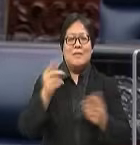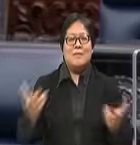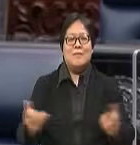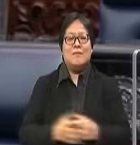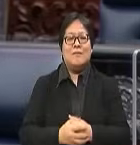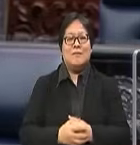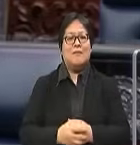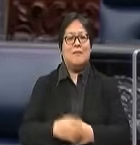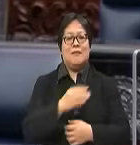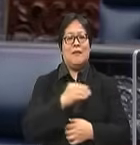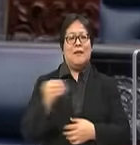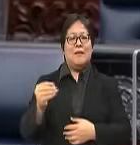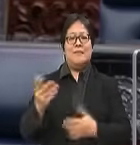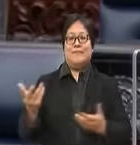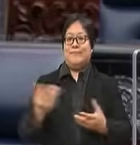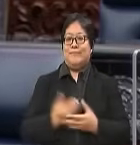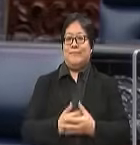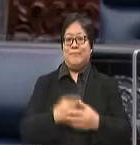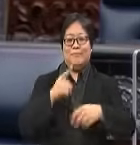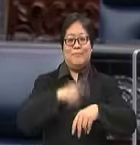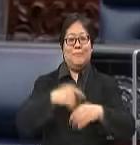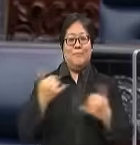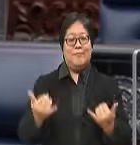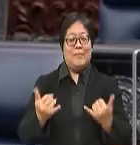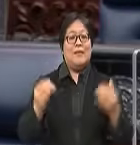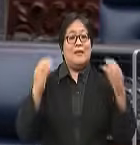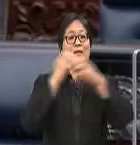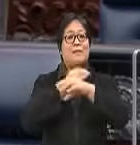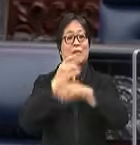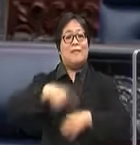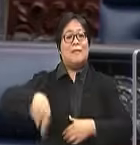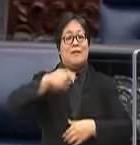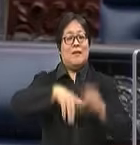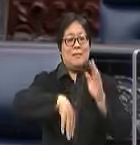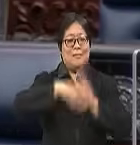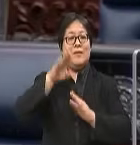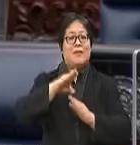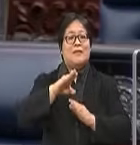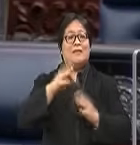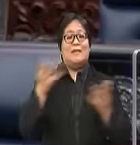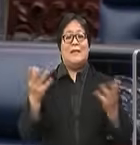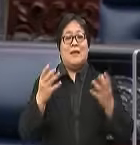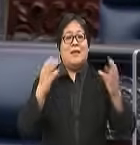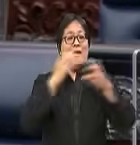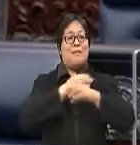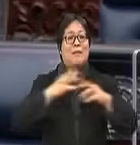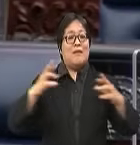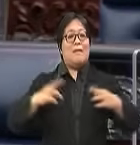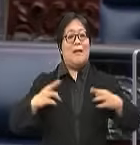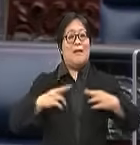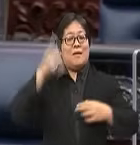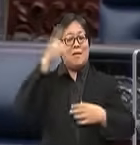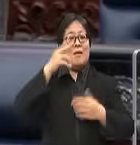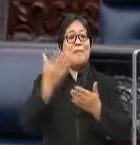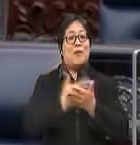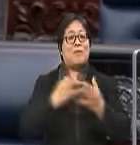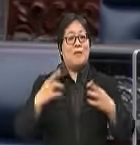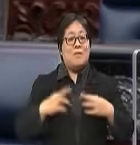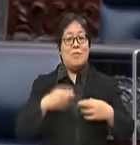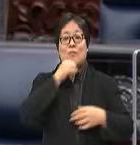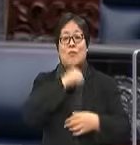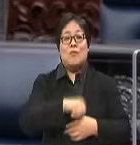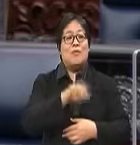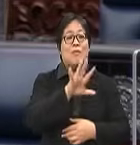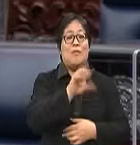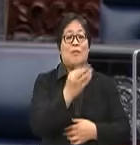dan dalam masa ini cabaran mereka lebih daripada cabaran besar kerajaan yang baru bersatu dalam